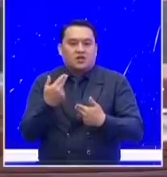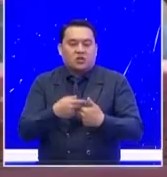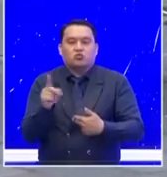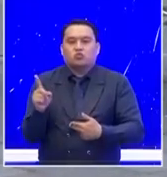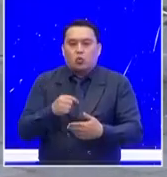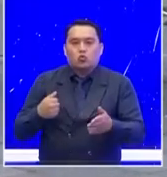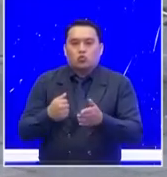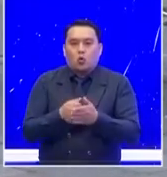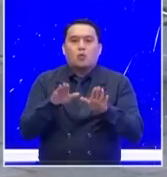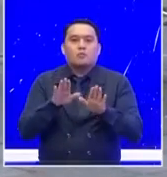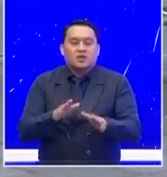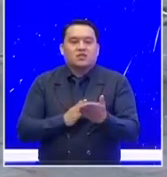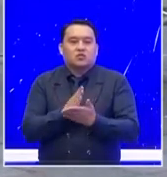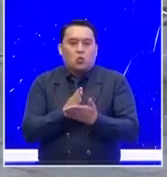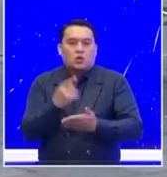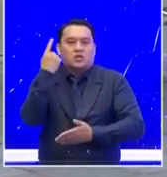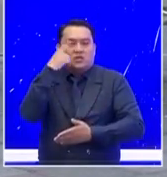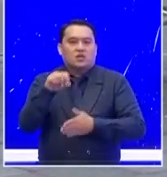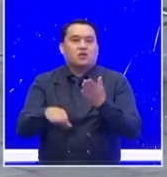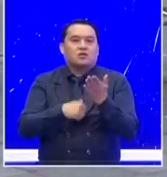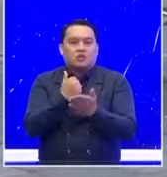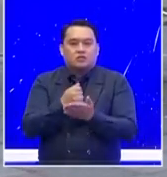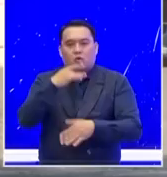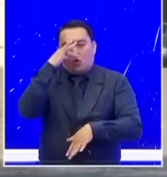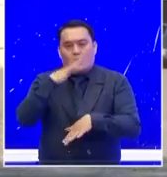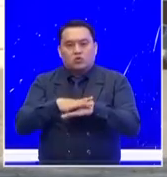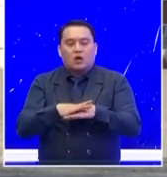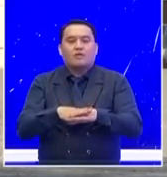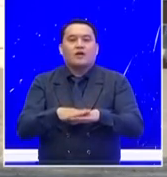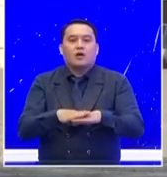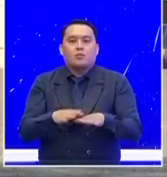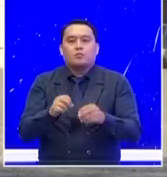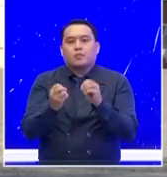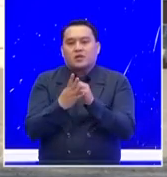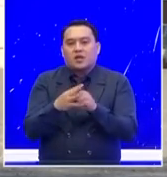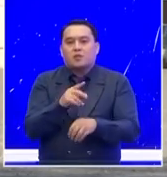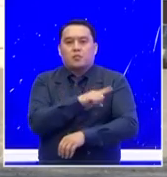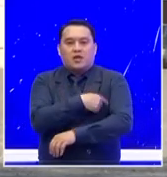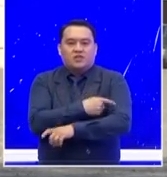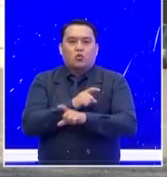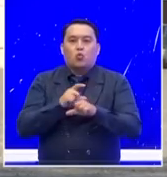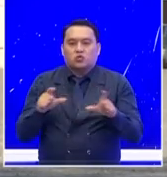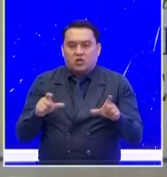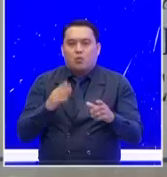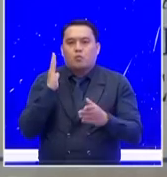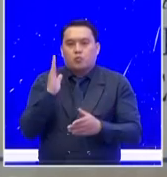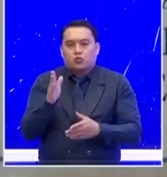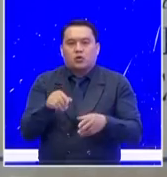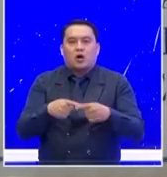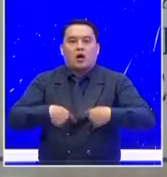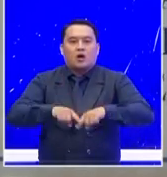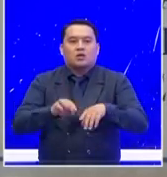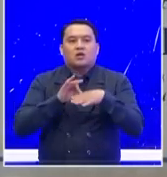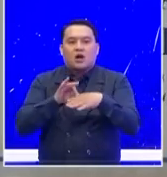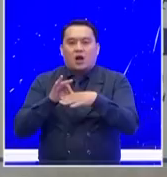чтобы добраться на место службы. По инициативе городского акимата для сотрудников более 15 медицинских учреждений будет организована